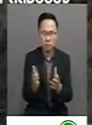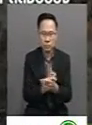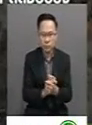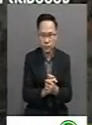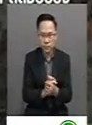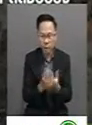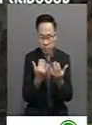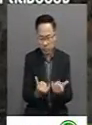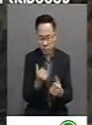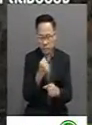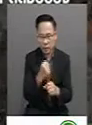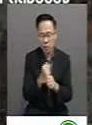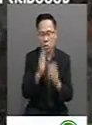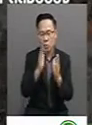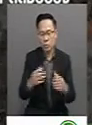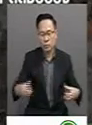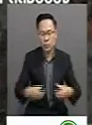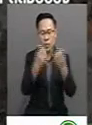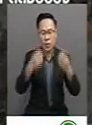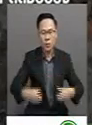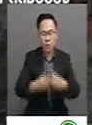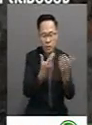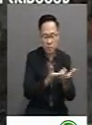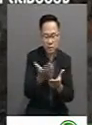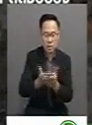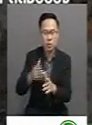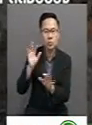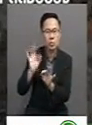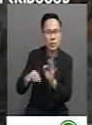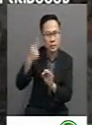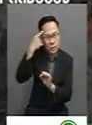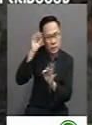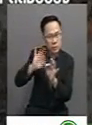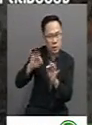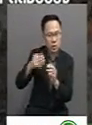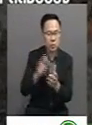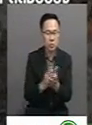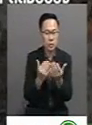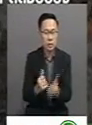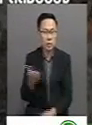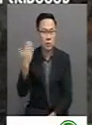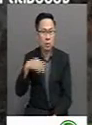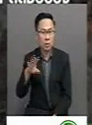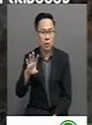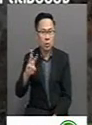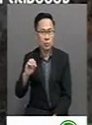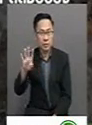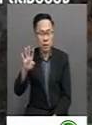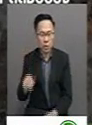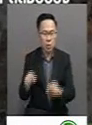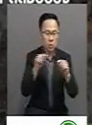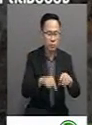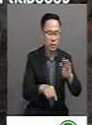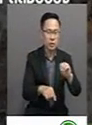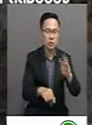ที่สูงขึ้นก็ทำให้การสังสรรค์หรือว่าการช้อปปิ้งน้อยลงนั่นเองไปถึง 64% เลยทีเดียวนะคะแต่บางคนก็บ